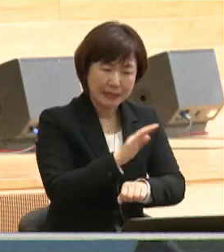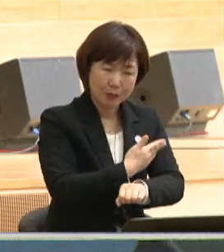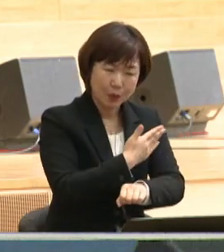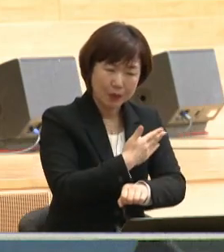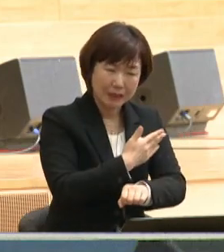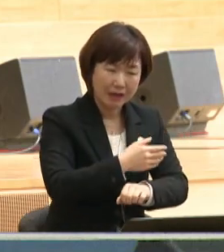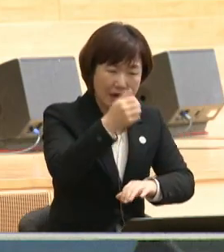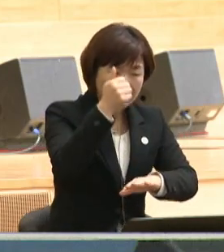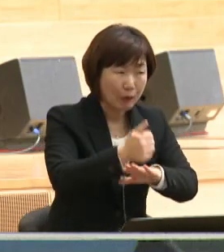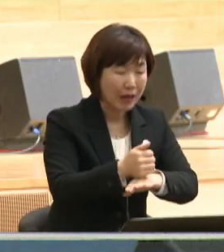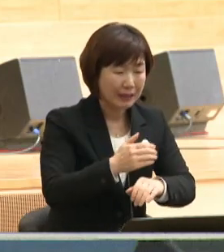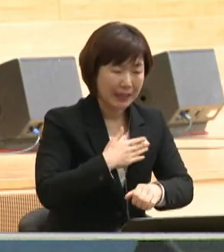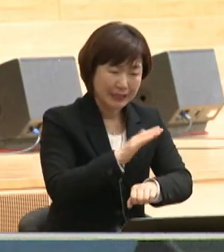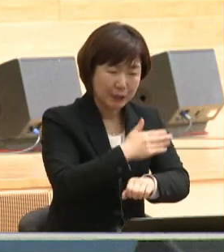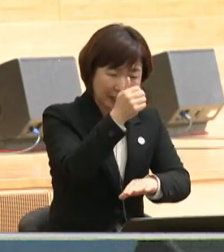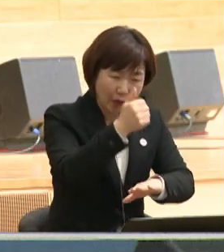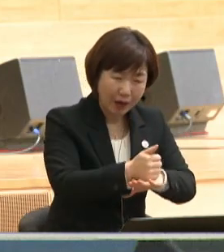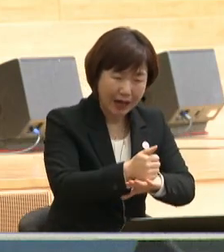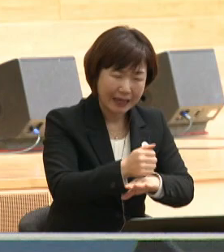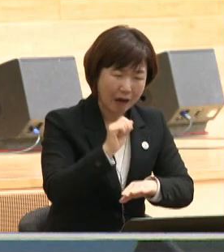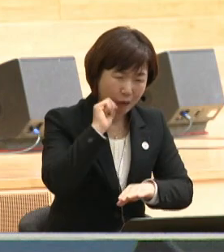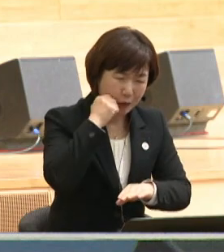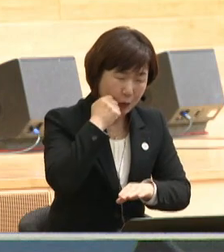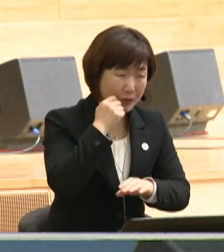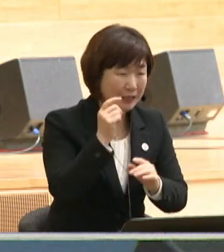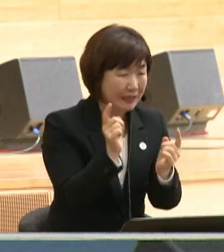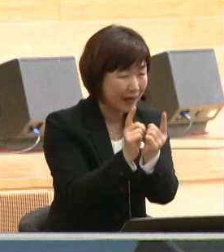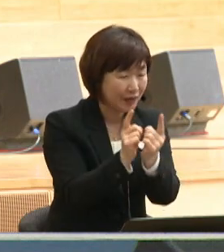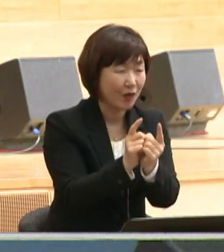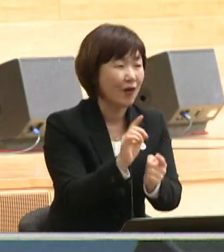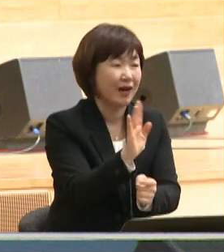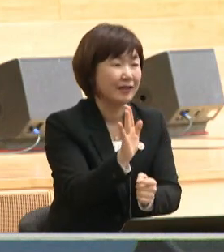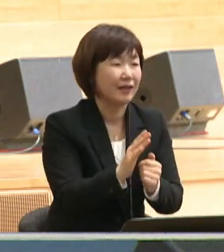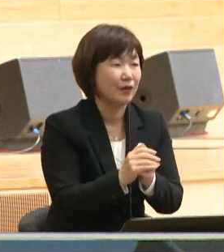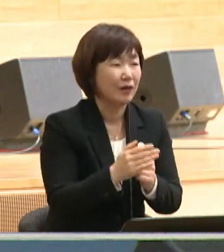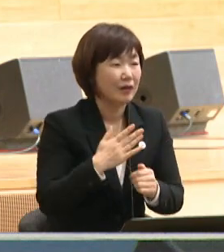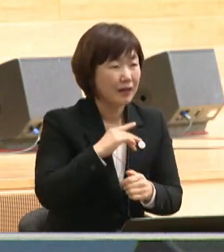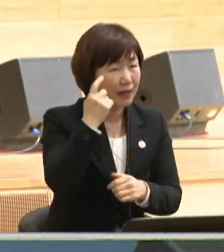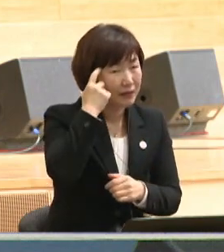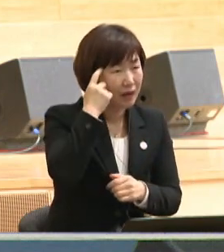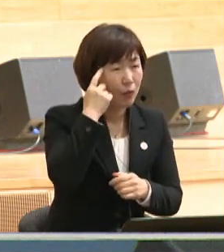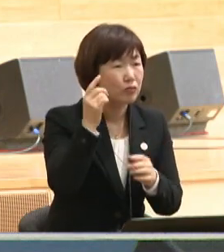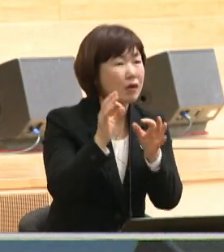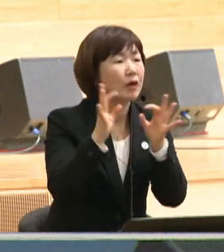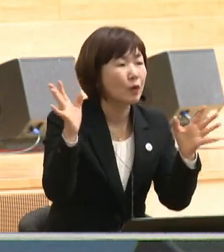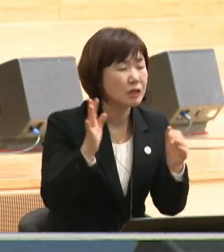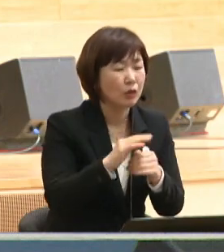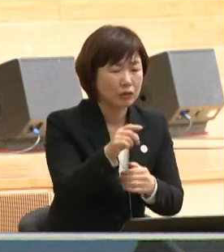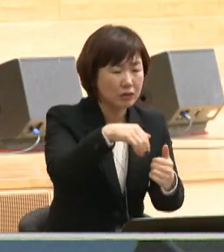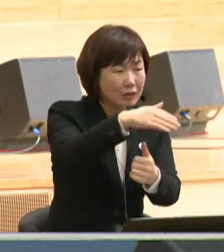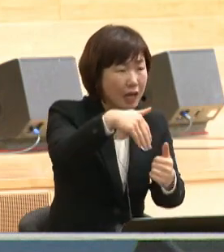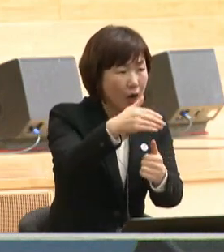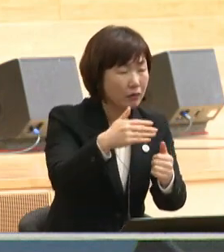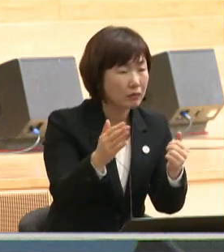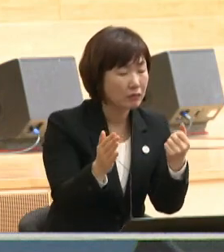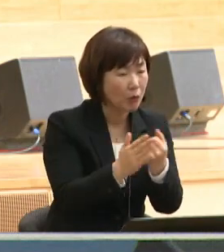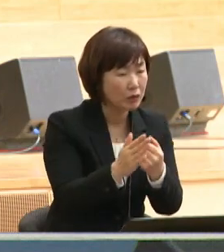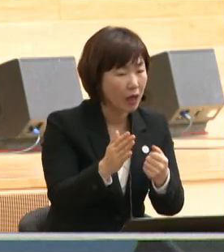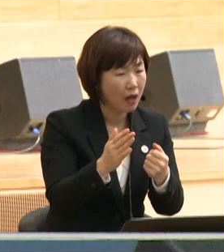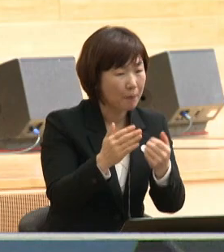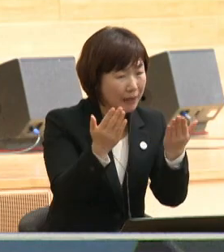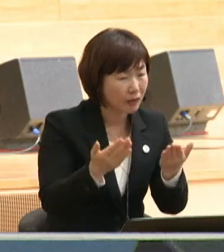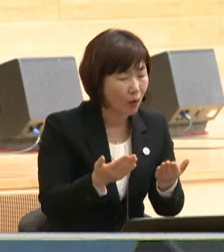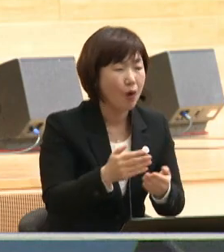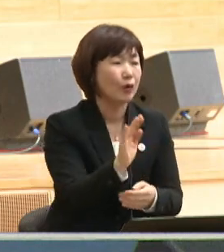주어지는 그런 어려움 같은 것이 아닙니다 내 의지와 상관없이 일어난 어떤 상황 때문에 당하는